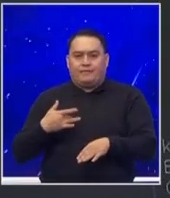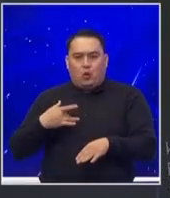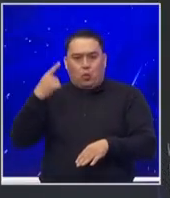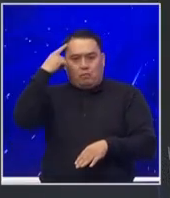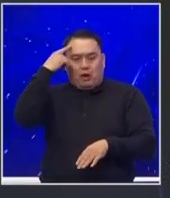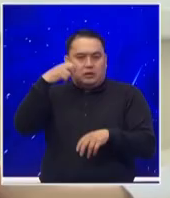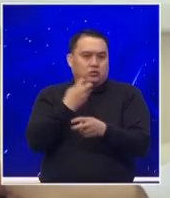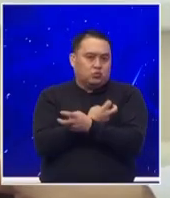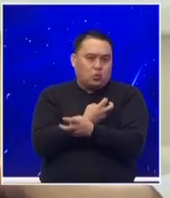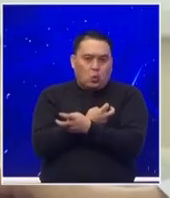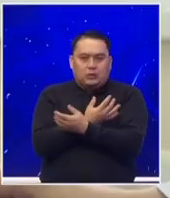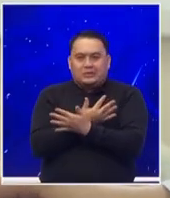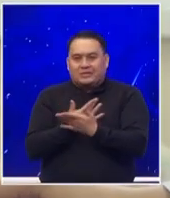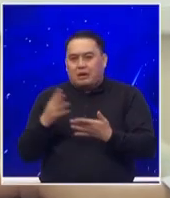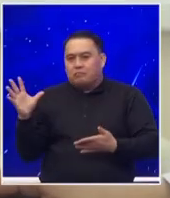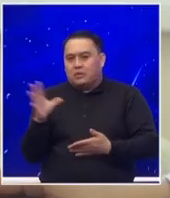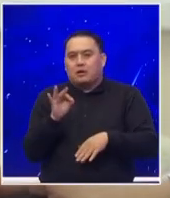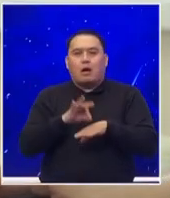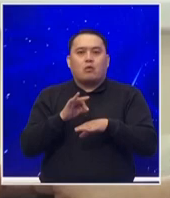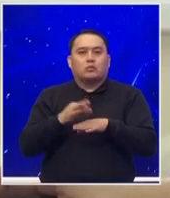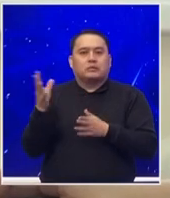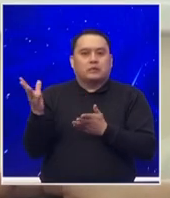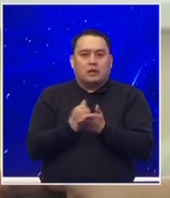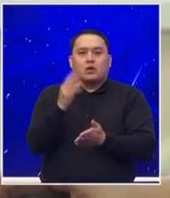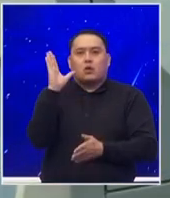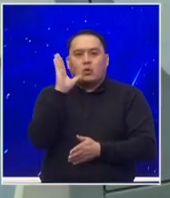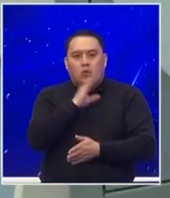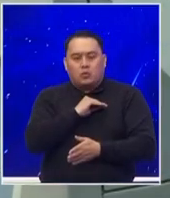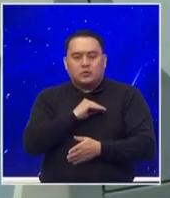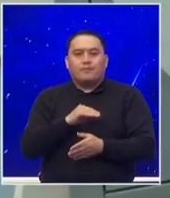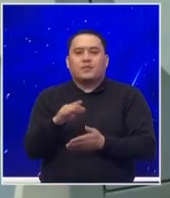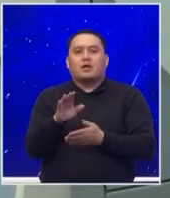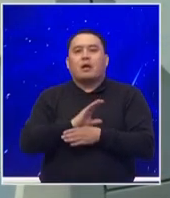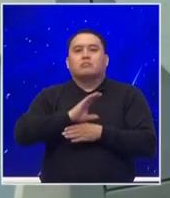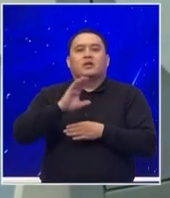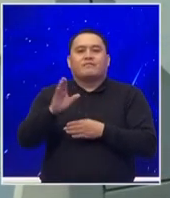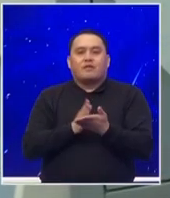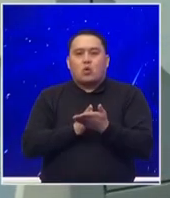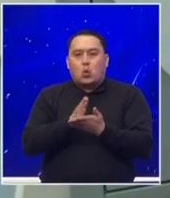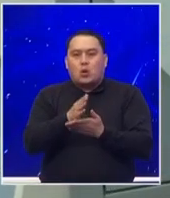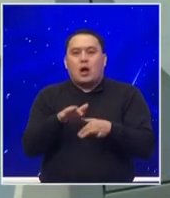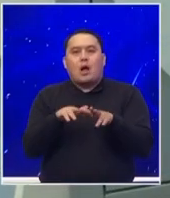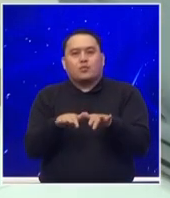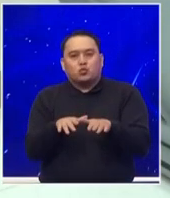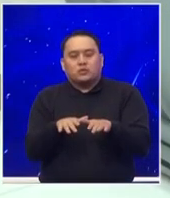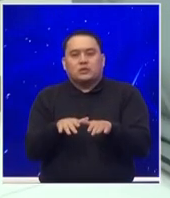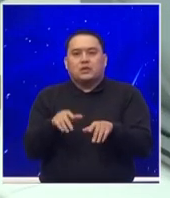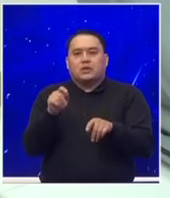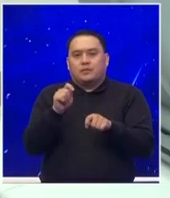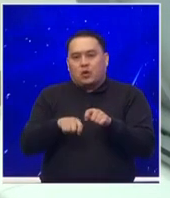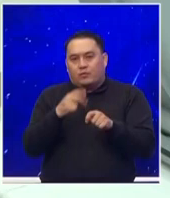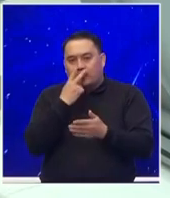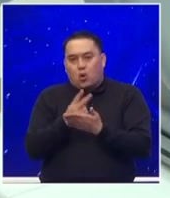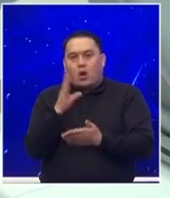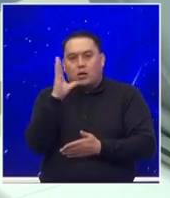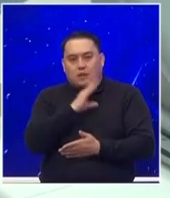бас сүйегіндегі, яғни денедегі барлық ауру анықталады. Және дәрігерлердің жолдамасы арқылы кез келген азамат компьютерлік томографияға түсе алады.